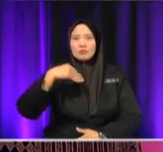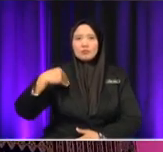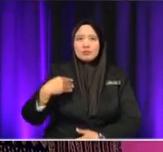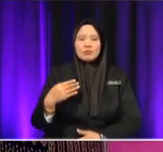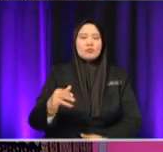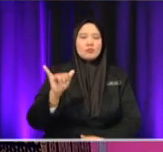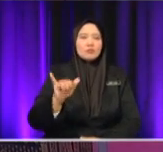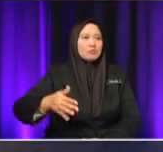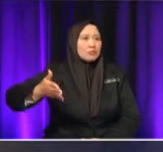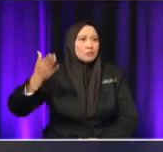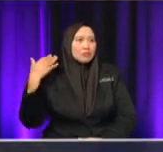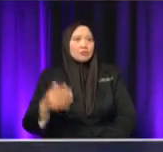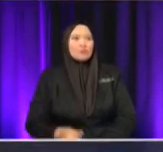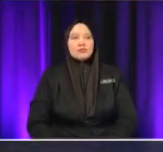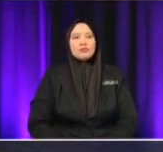kita